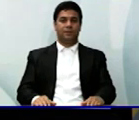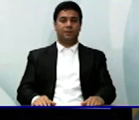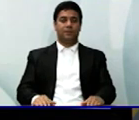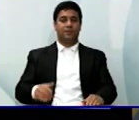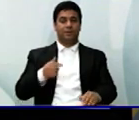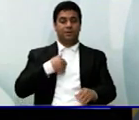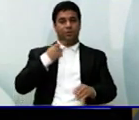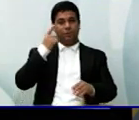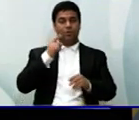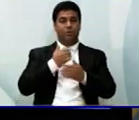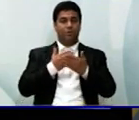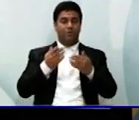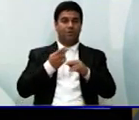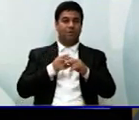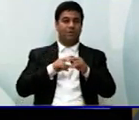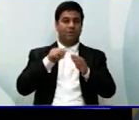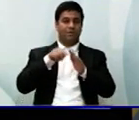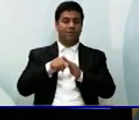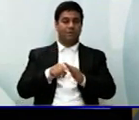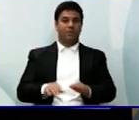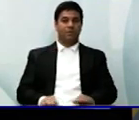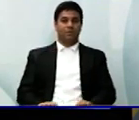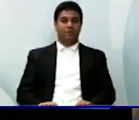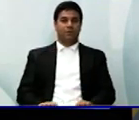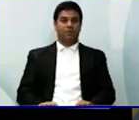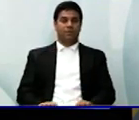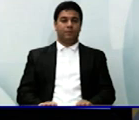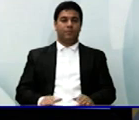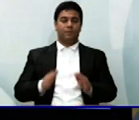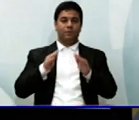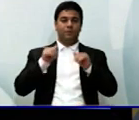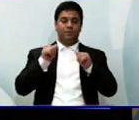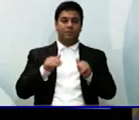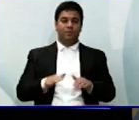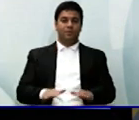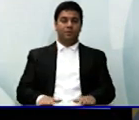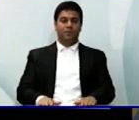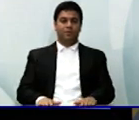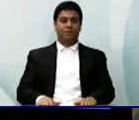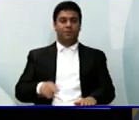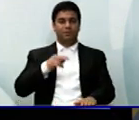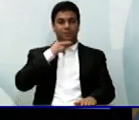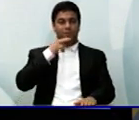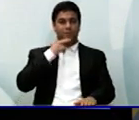Я очень надеюсь, что вы будете решать его внимательно, с